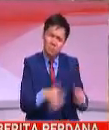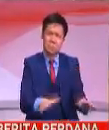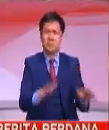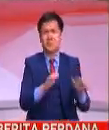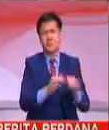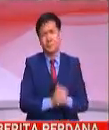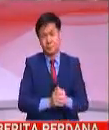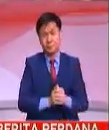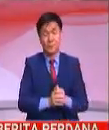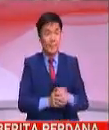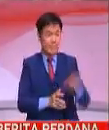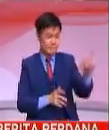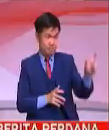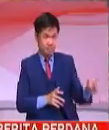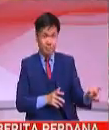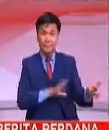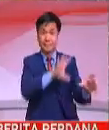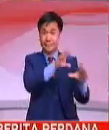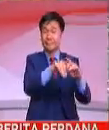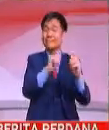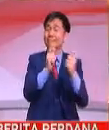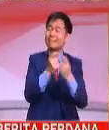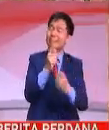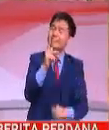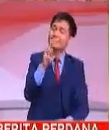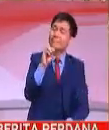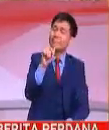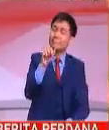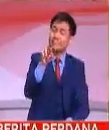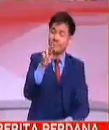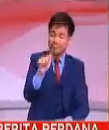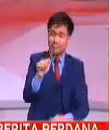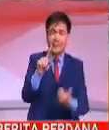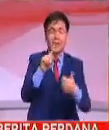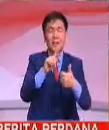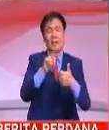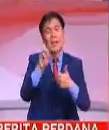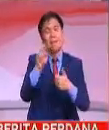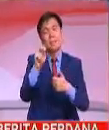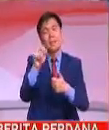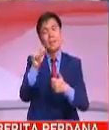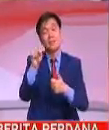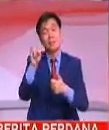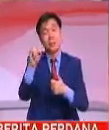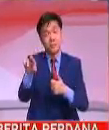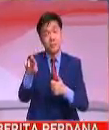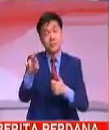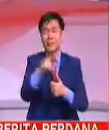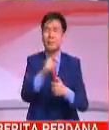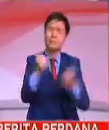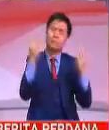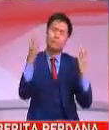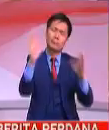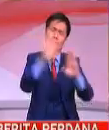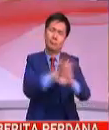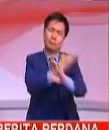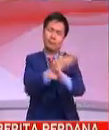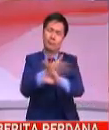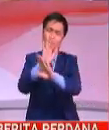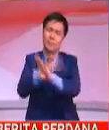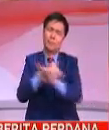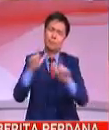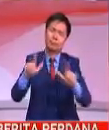Allahyarham pernah menganggotai kumpulan Kembara bersama Dato' M. Nasir dan S. Sahlan dan banyak menghasilkan lagu ramai penyanyi hebat tanah